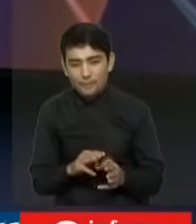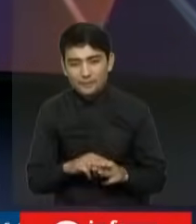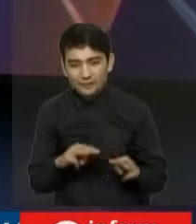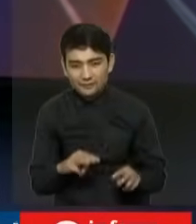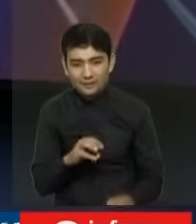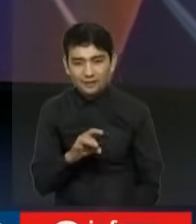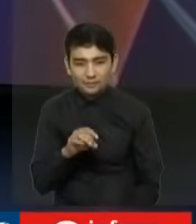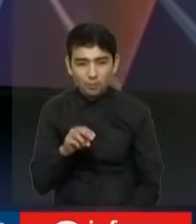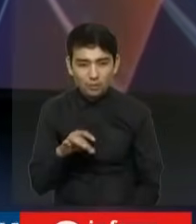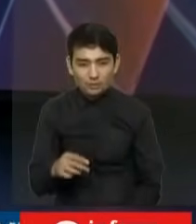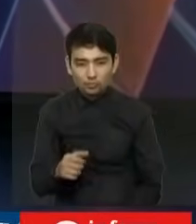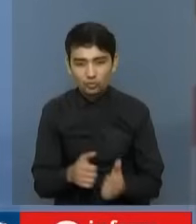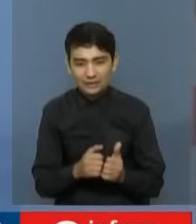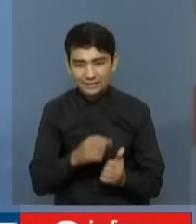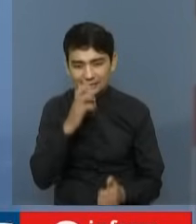транспорта соседней страны.